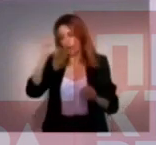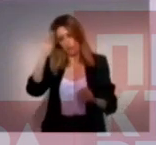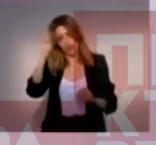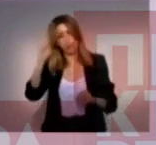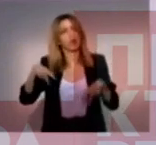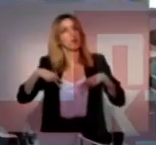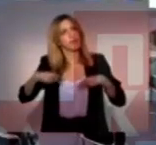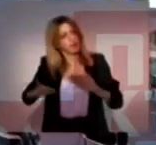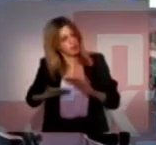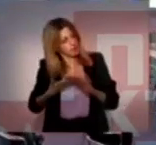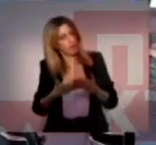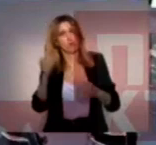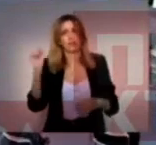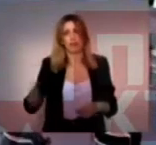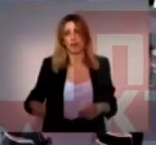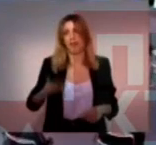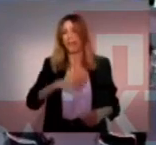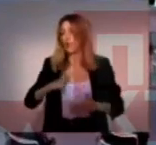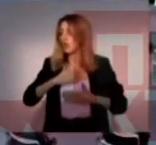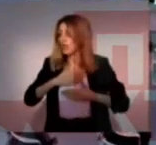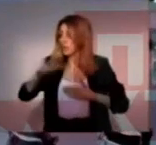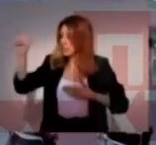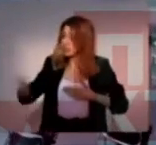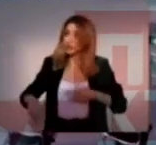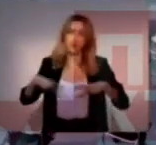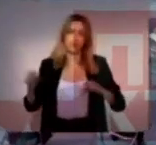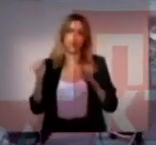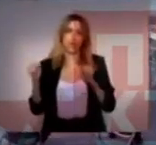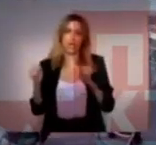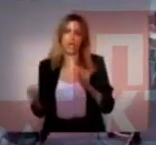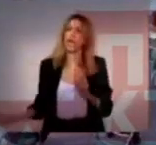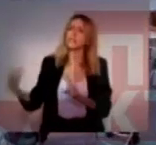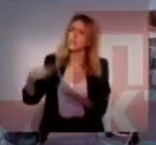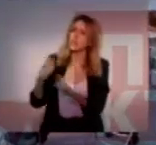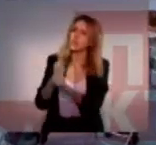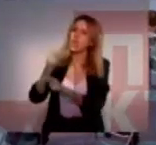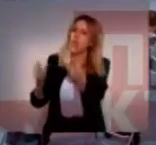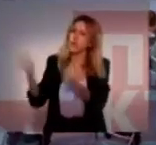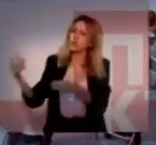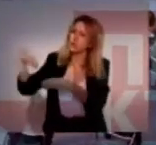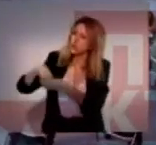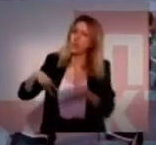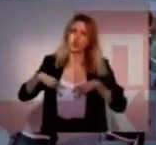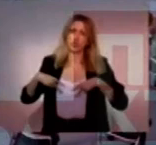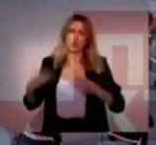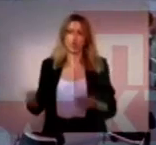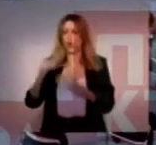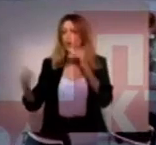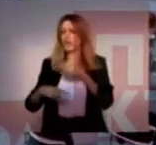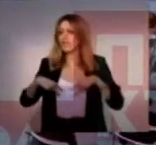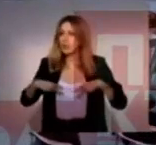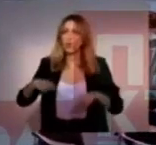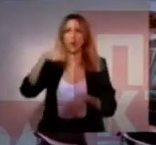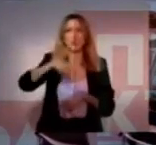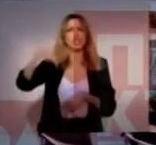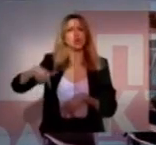Υφυπουργό, τους Γενικούς Γραμματείς, τους άξιους συνεργάτες, οι οποίοι